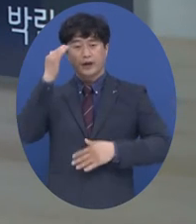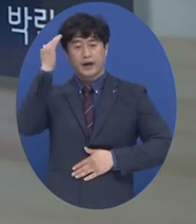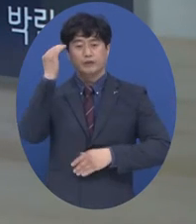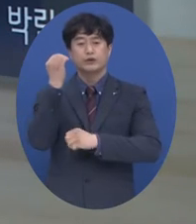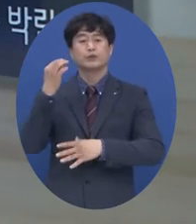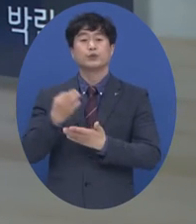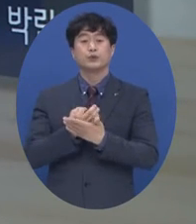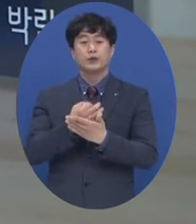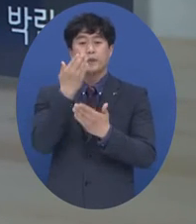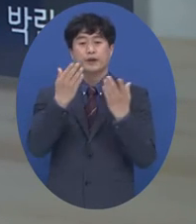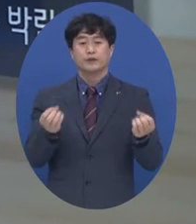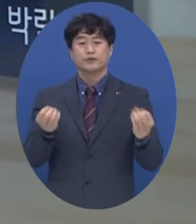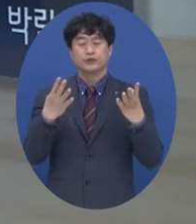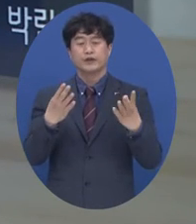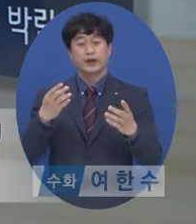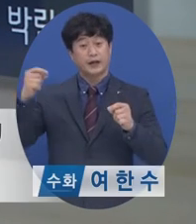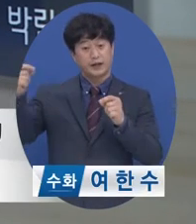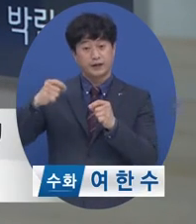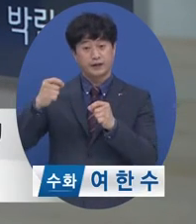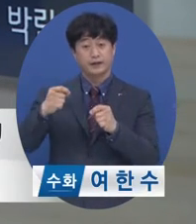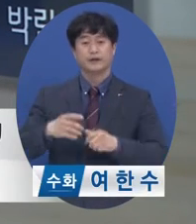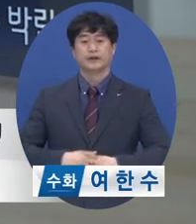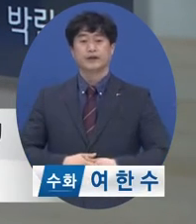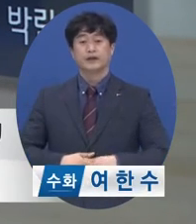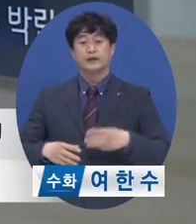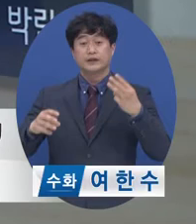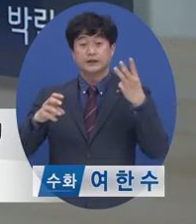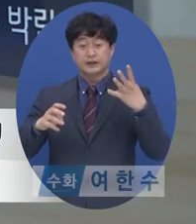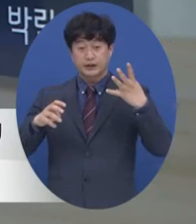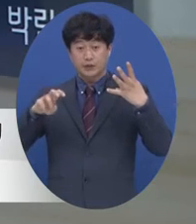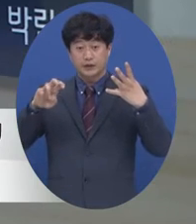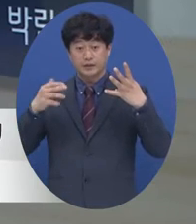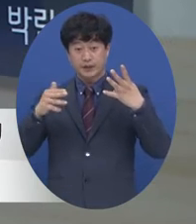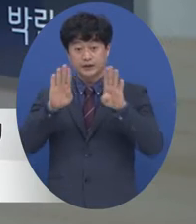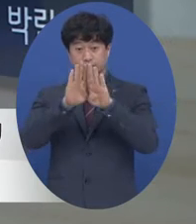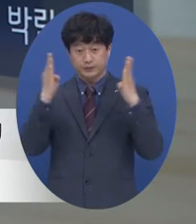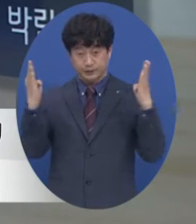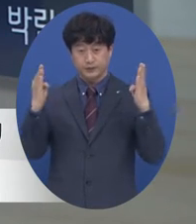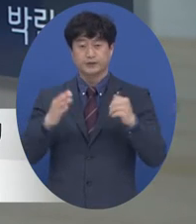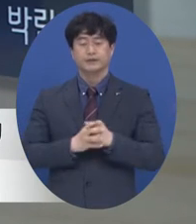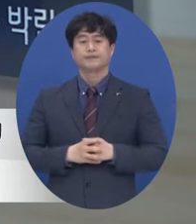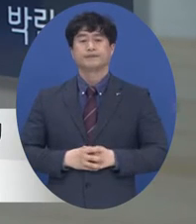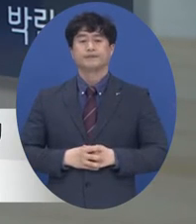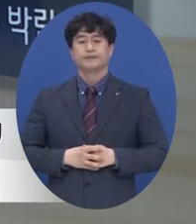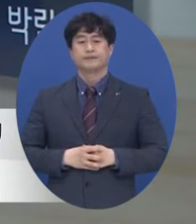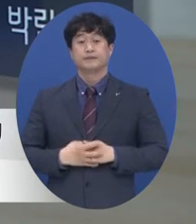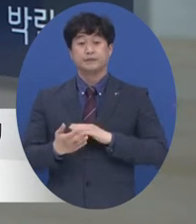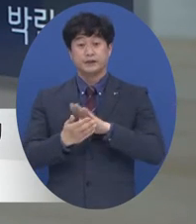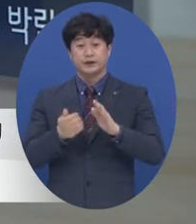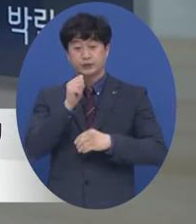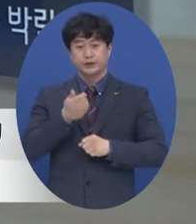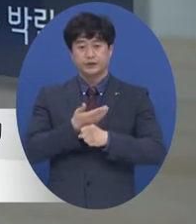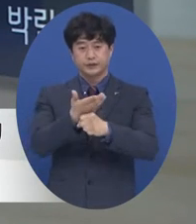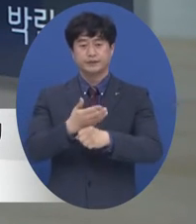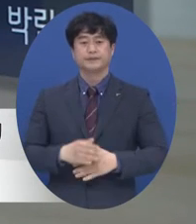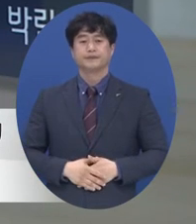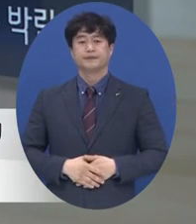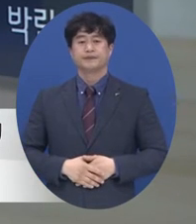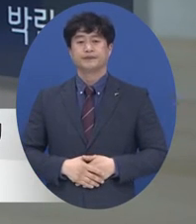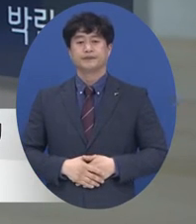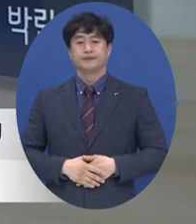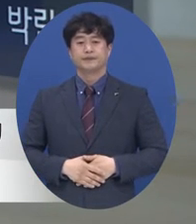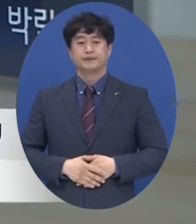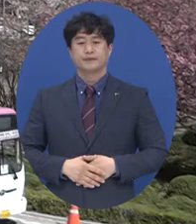제3회 대한민국 기본소득 박람회가 얼마 남지 않았습니다. 4월 28일 개막하는데요. 최지연 기자가 미리